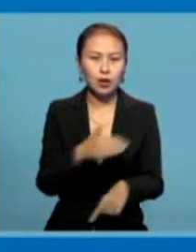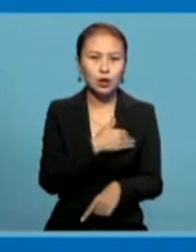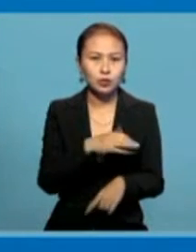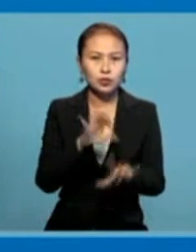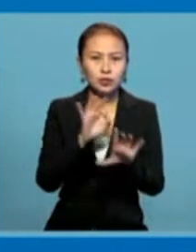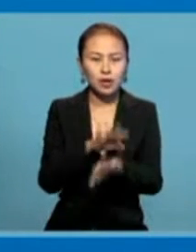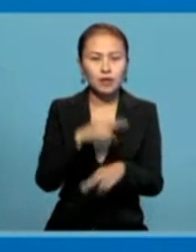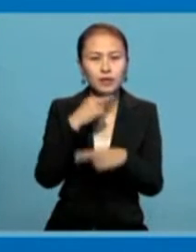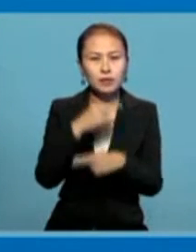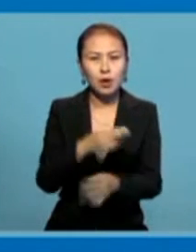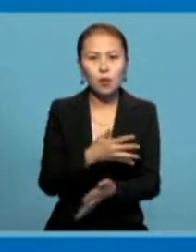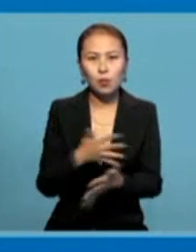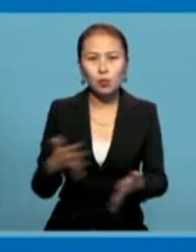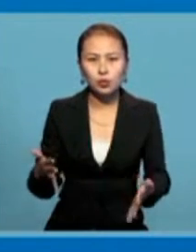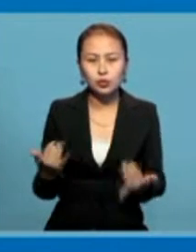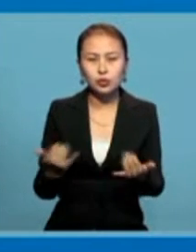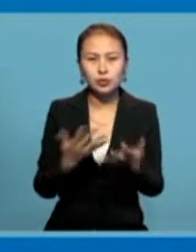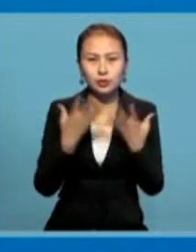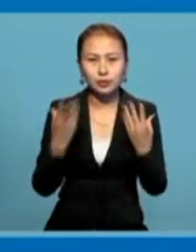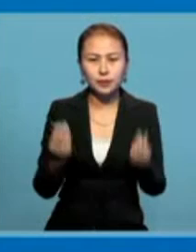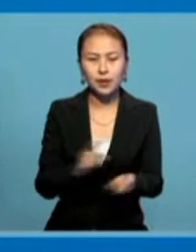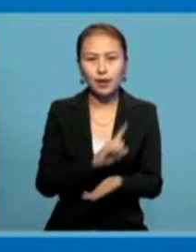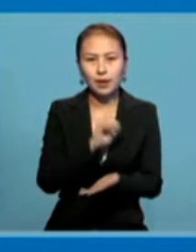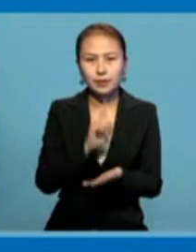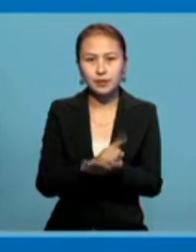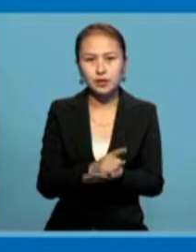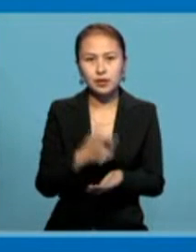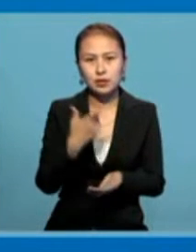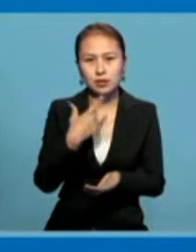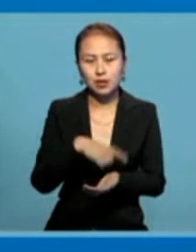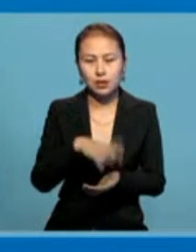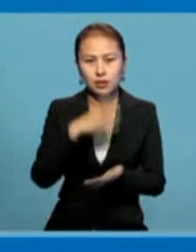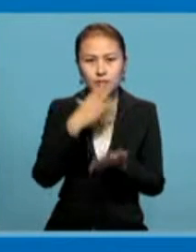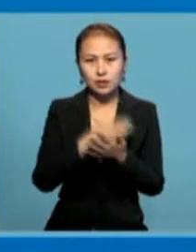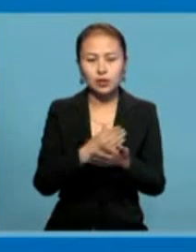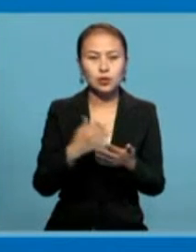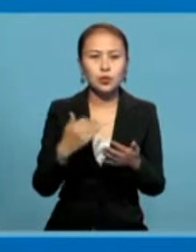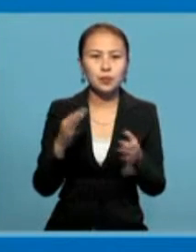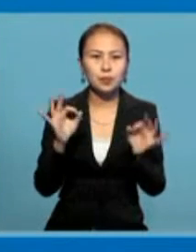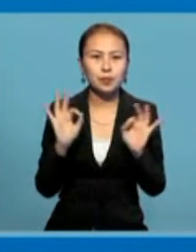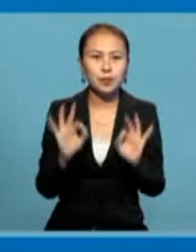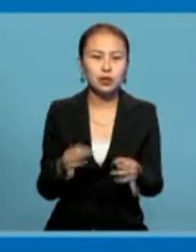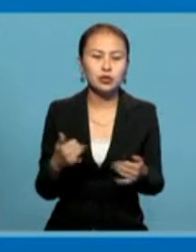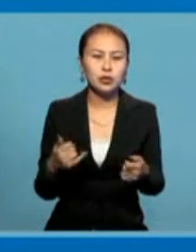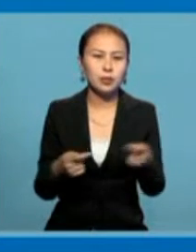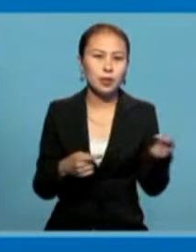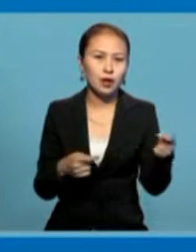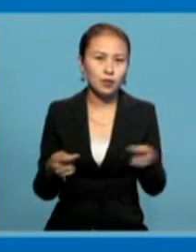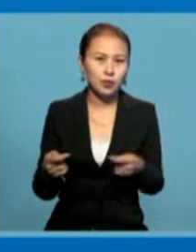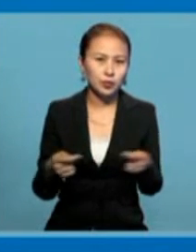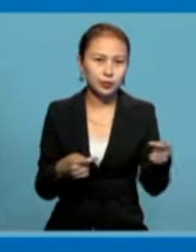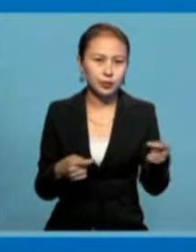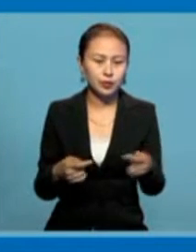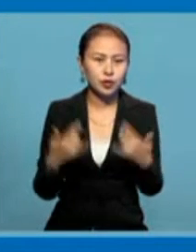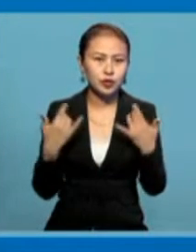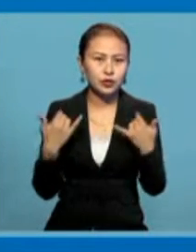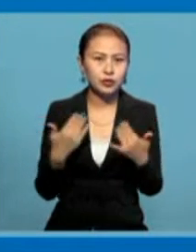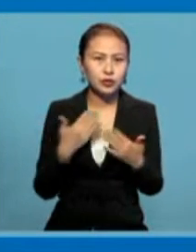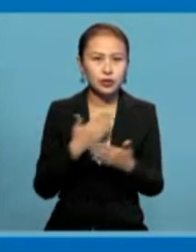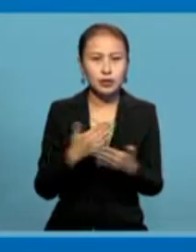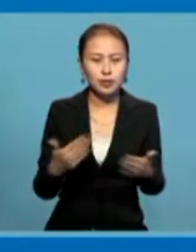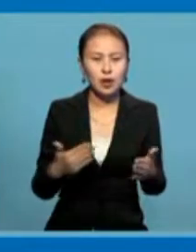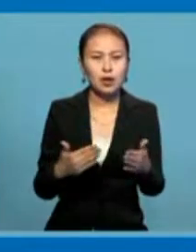акцентировать внимание. Мы вынуждены проводить эту индустриальную политику, которую проводим. Его надо